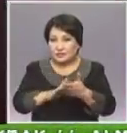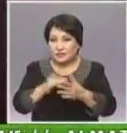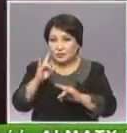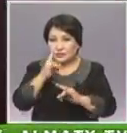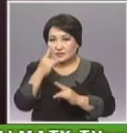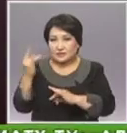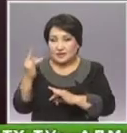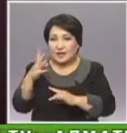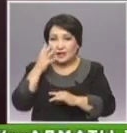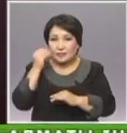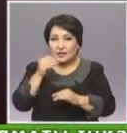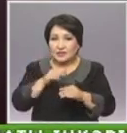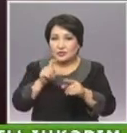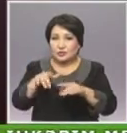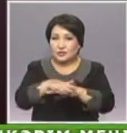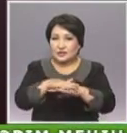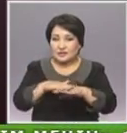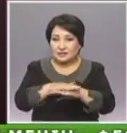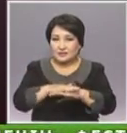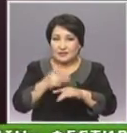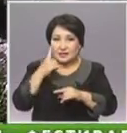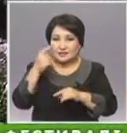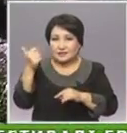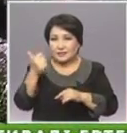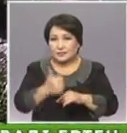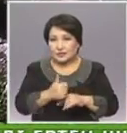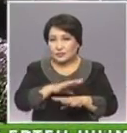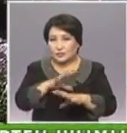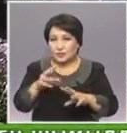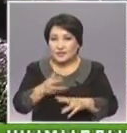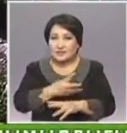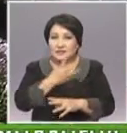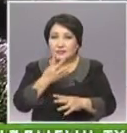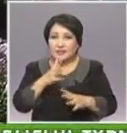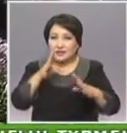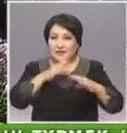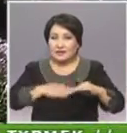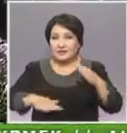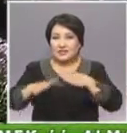тұрғындарына апта бойы шаттық сыйлайды. Перизат Көмекбайқызы, Мұрат Тайжанов, Алматы телеарнасы.